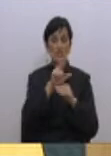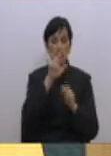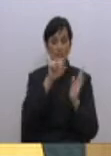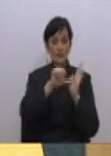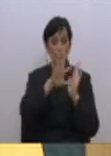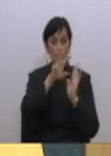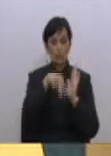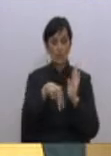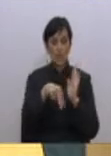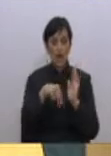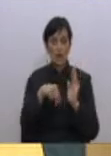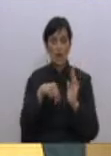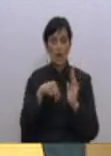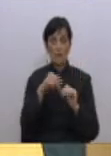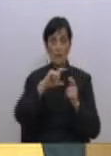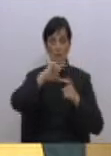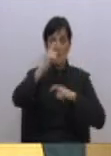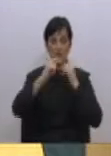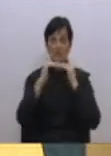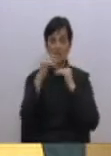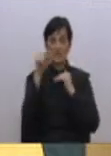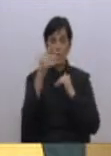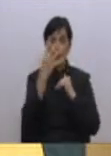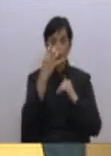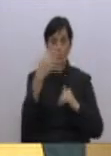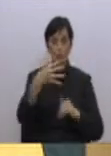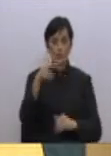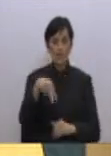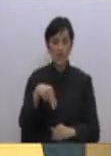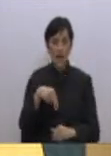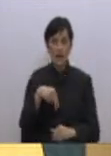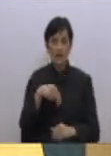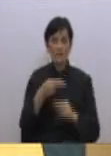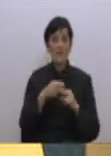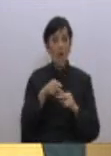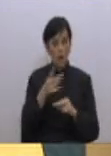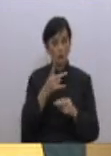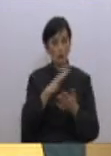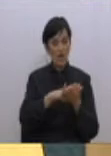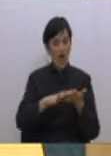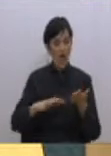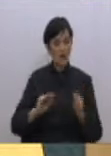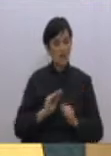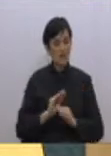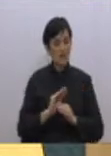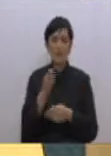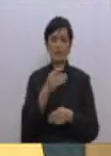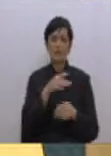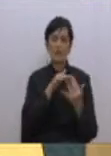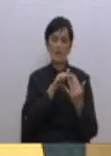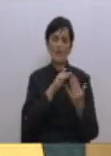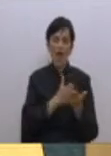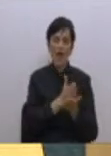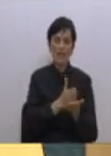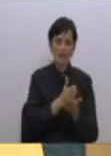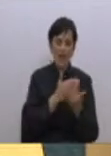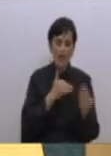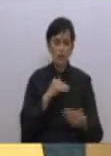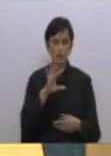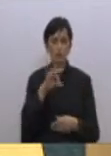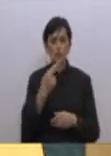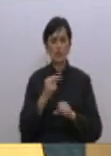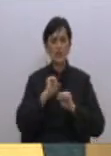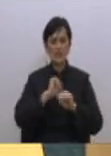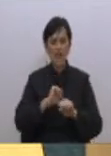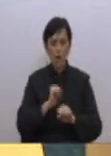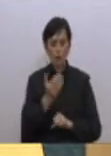Hutigahta, Holom Tashi, Othas Ormocilari, da, Esunda Gagzelis, Asebe Mohta Kuelamitu. Socialul a